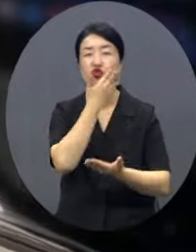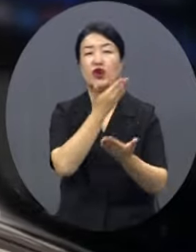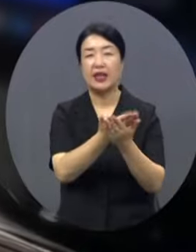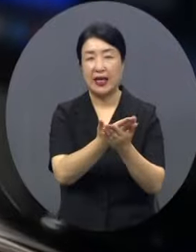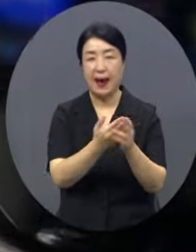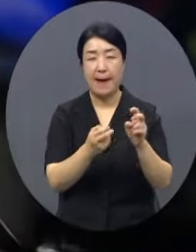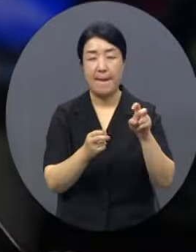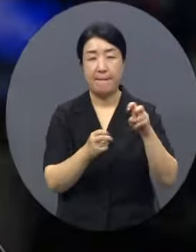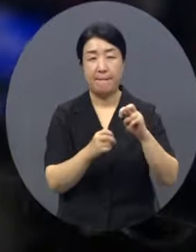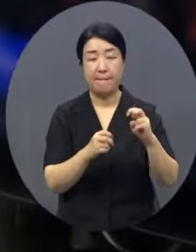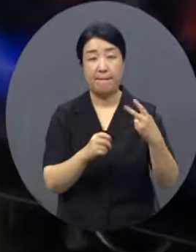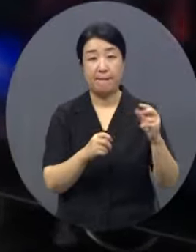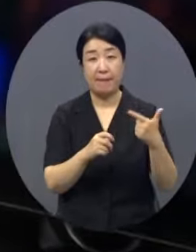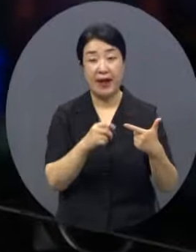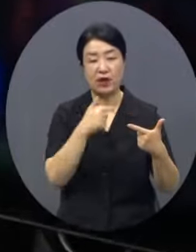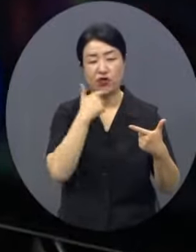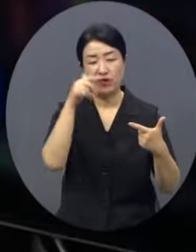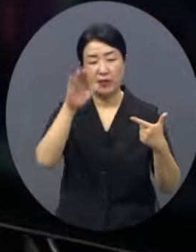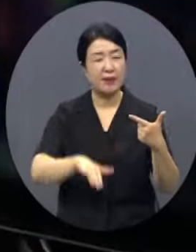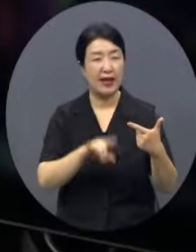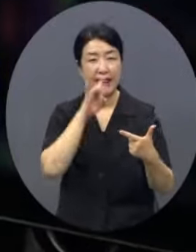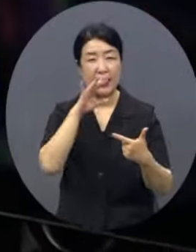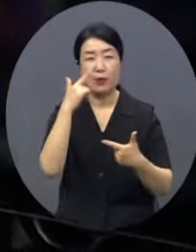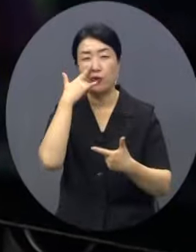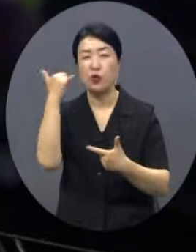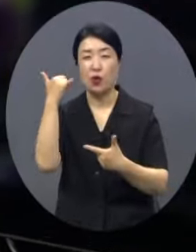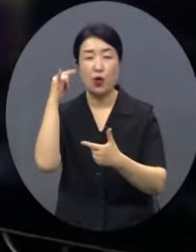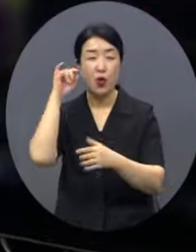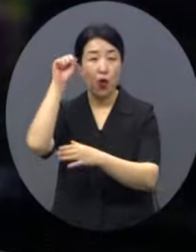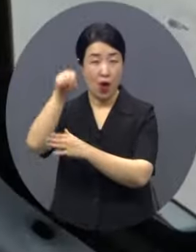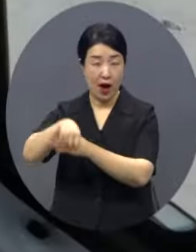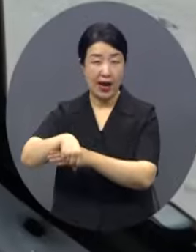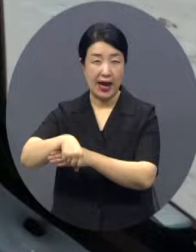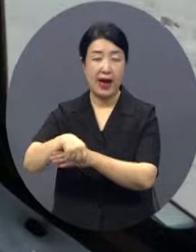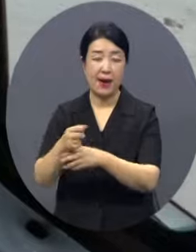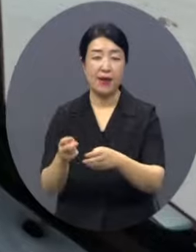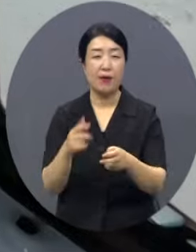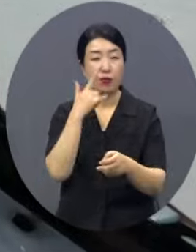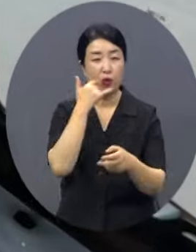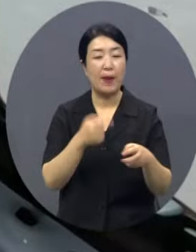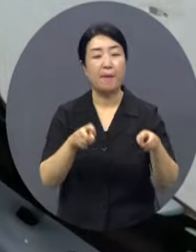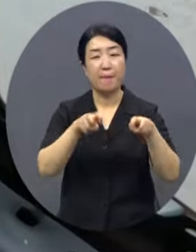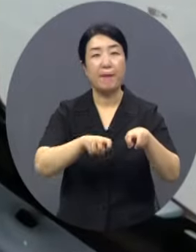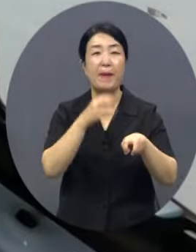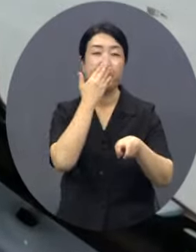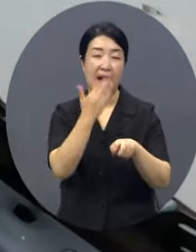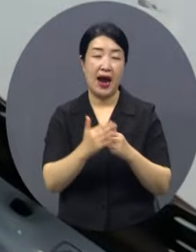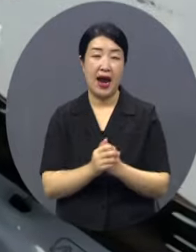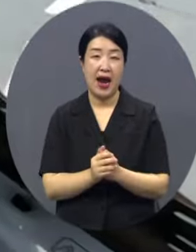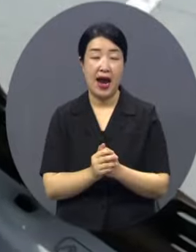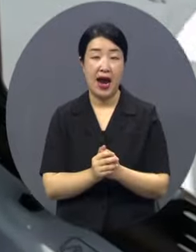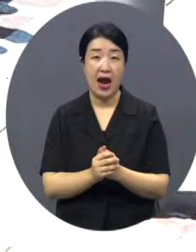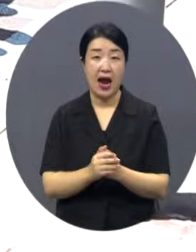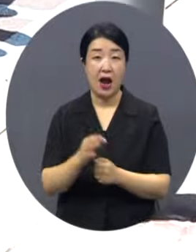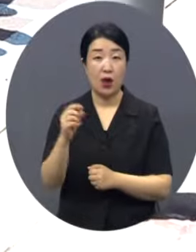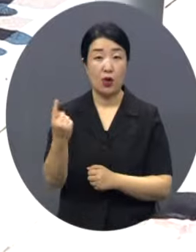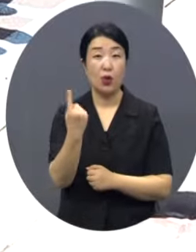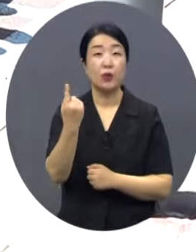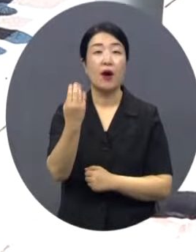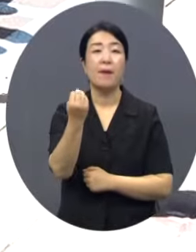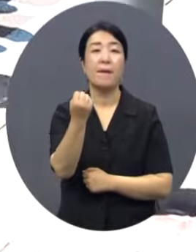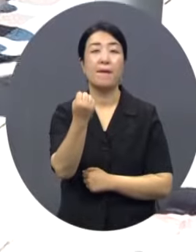제한되며 어린이는 법정 대리인의 동의하에 동반 탑승이 가능합니다. 또 요금은 기존 버스